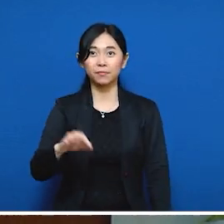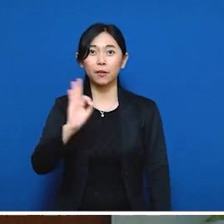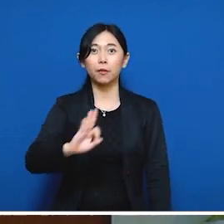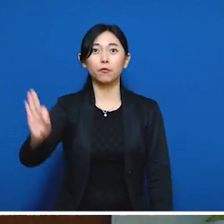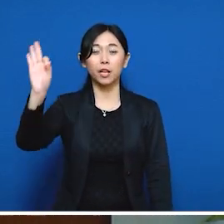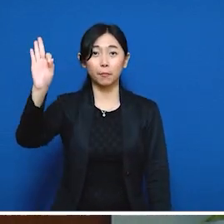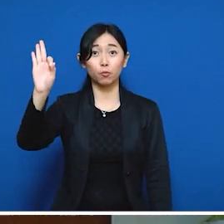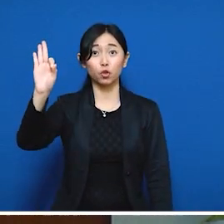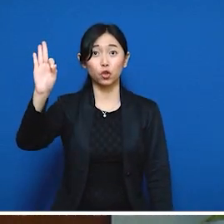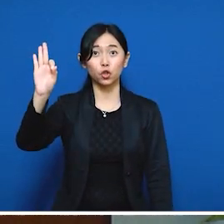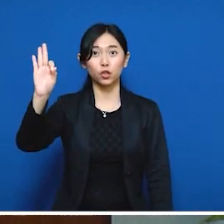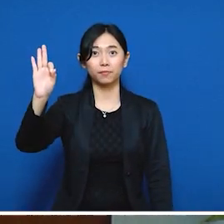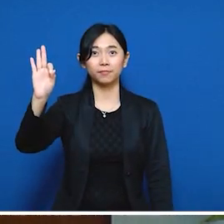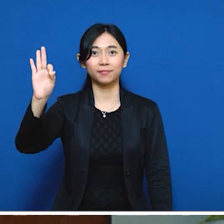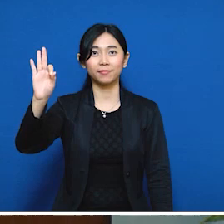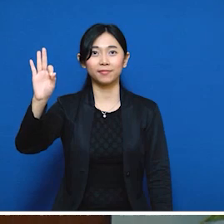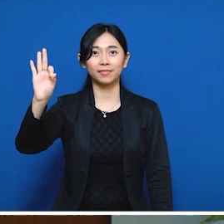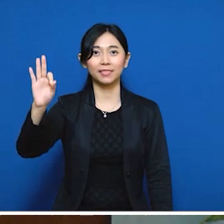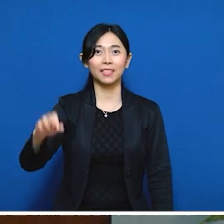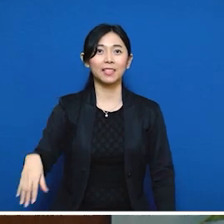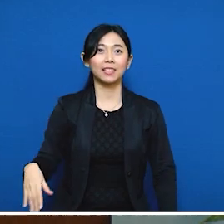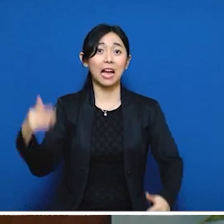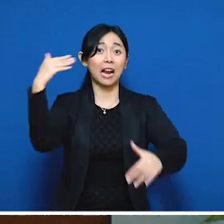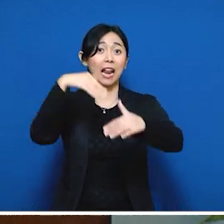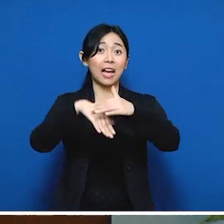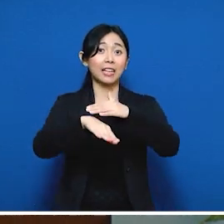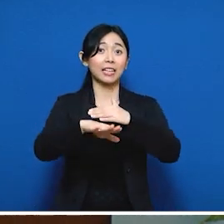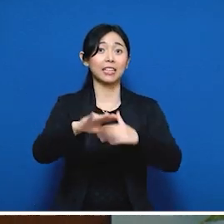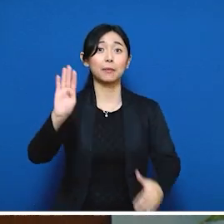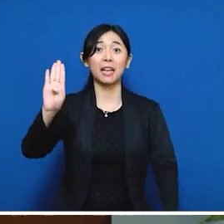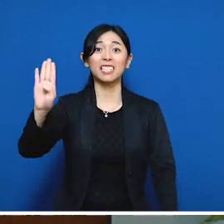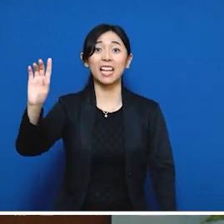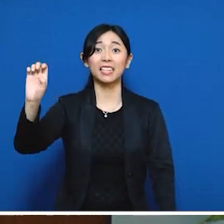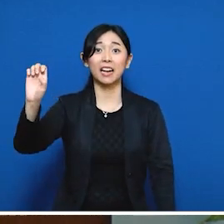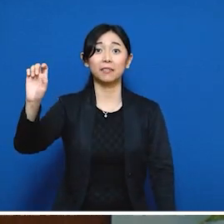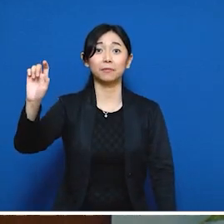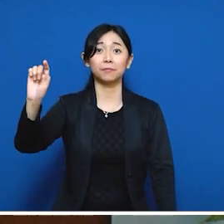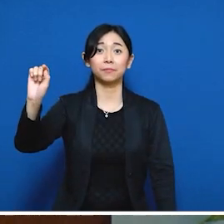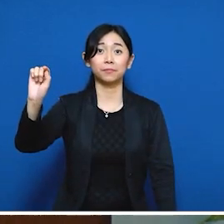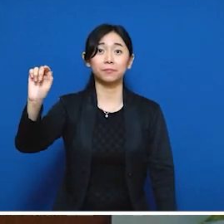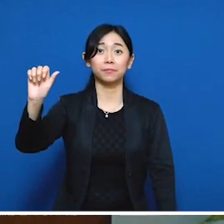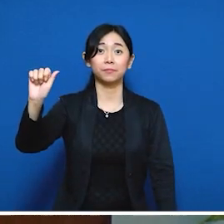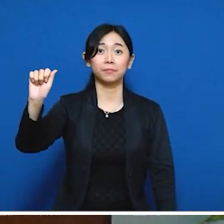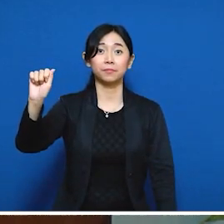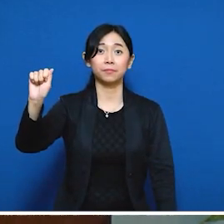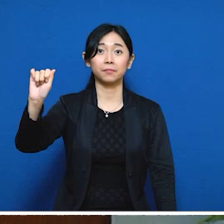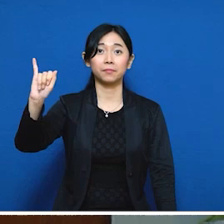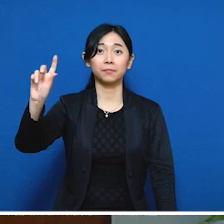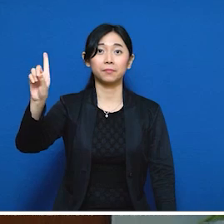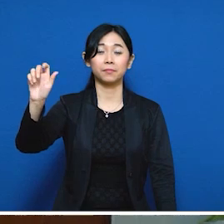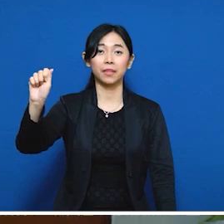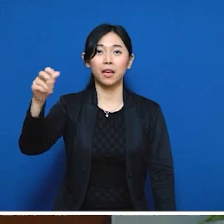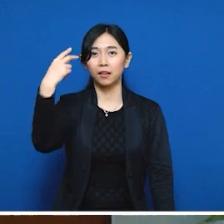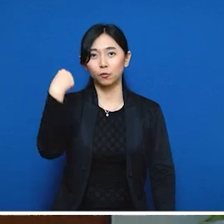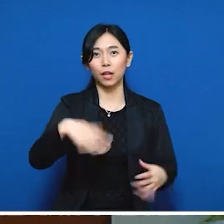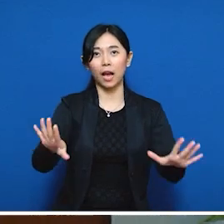Filipus itu berasal dari Betsaida, kota Andreas dan Petrus. Filipus bertemu dengan